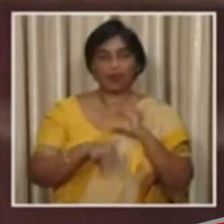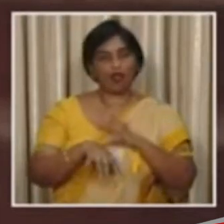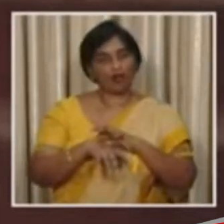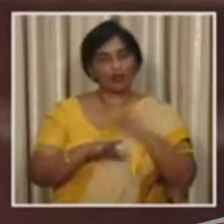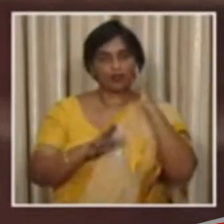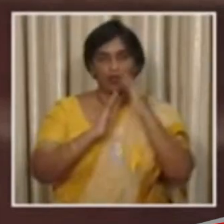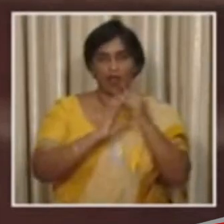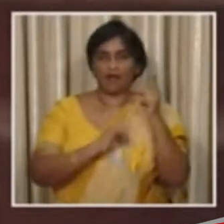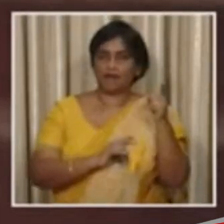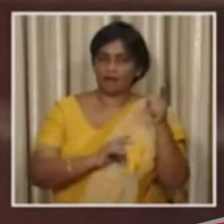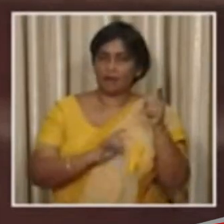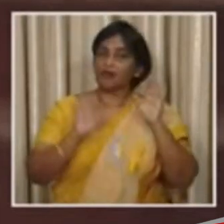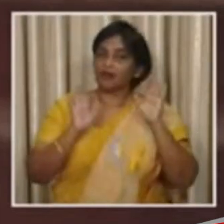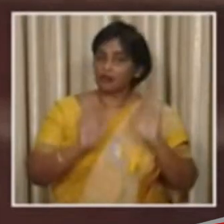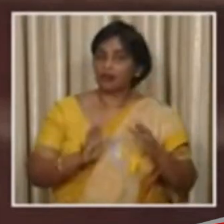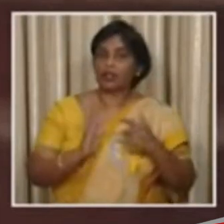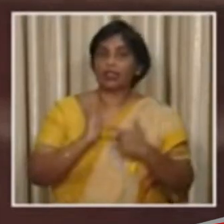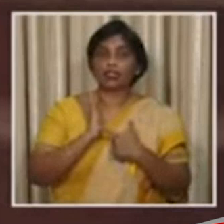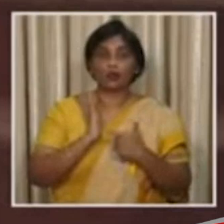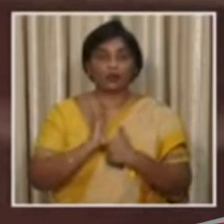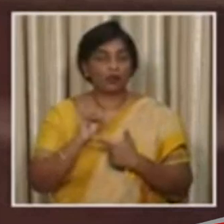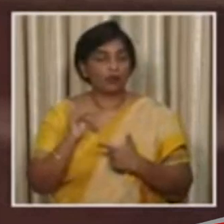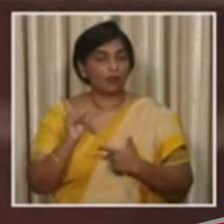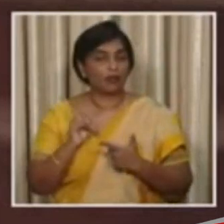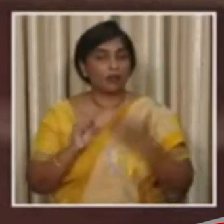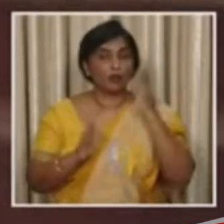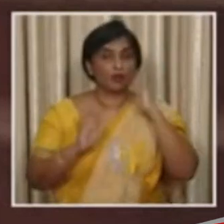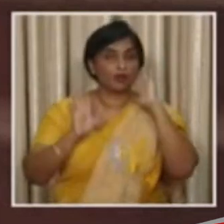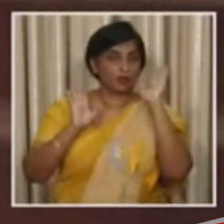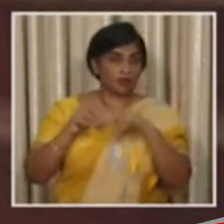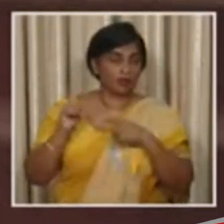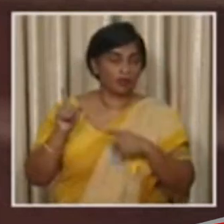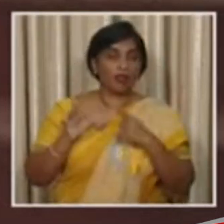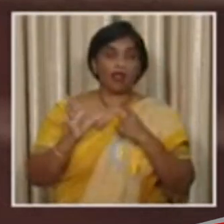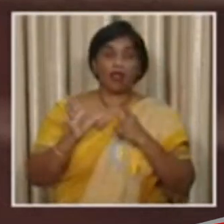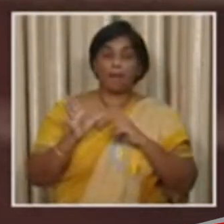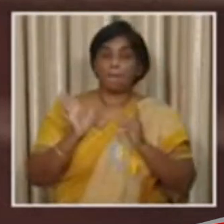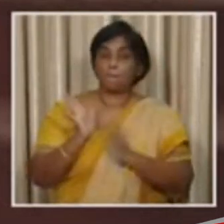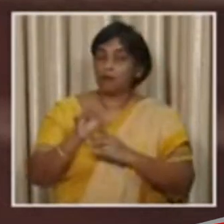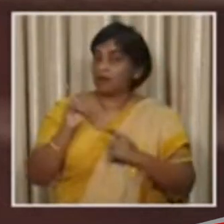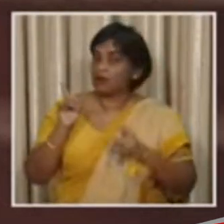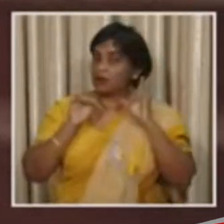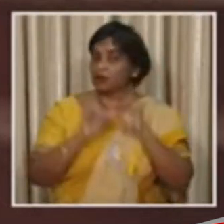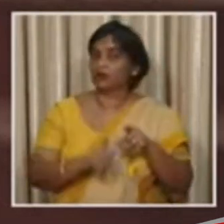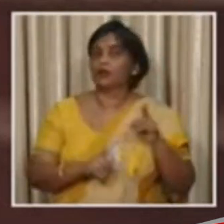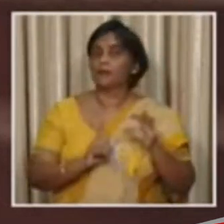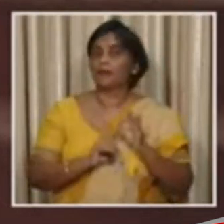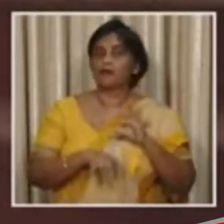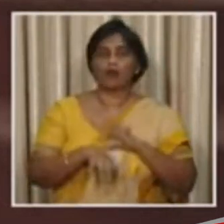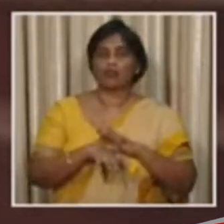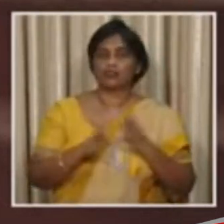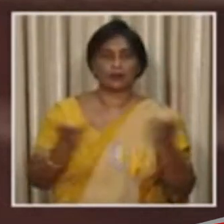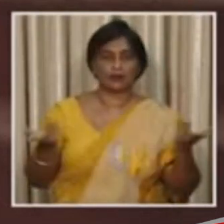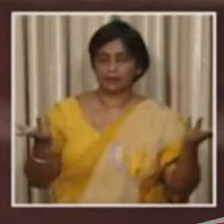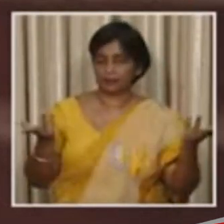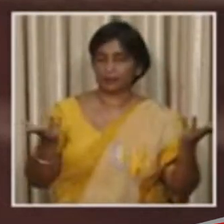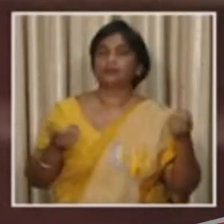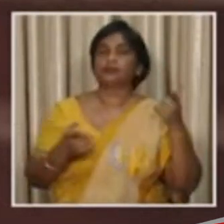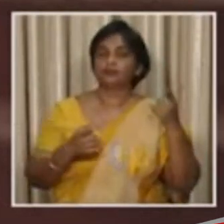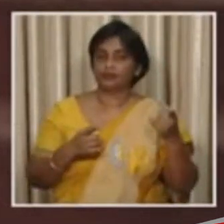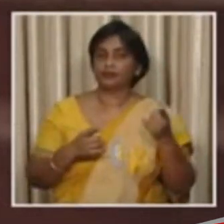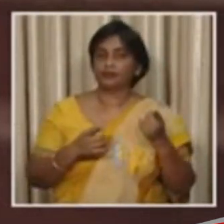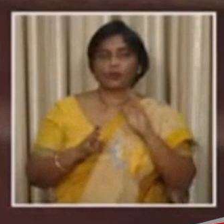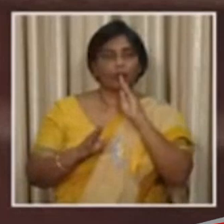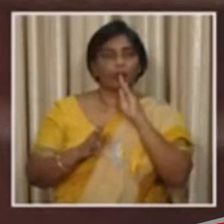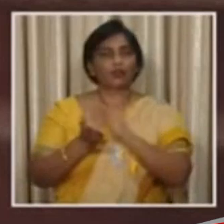කීපයක් තියෙනවා. නමුත් අපි ගත්තොත් තිරිගුණාමලේ සුද්ධෝ ඉන්න ප්‍රදේශයක් අරුගම්මේ මේ ප්‍රදේශවල පෞද්ගලික රෝහල් නැහැ. ඔවුන්ගෙත් ලැබෙන්නේ